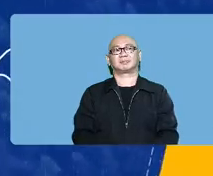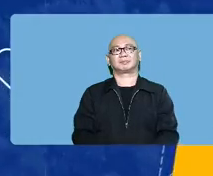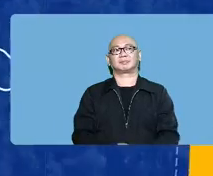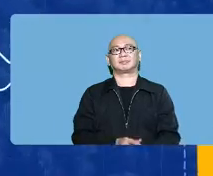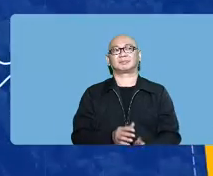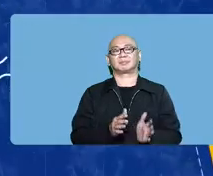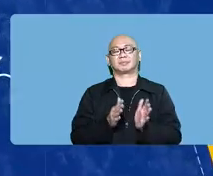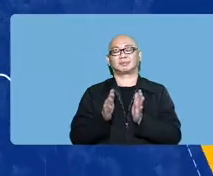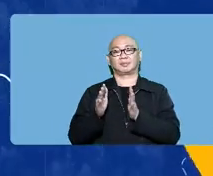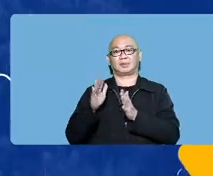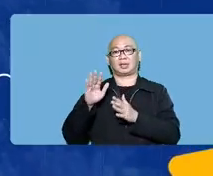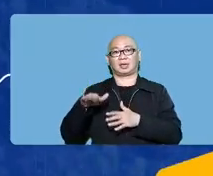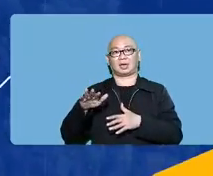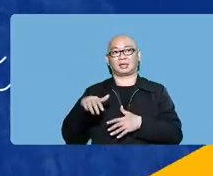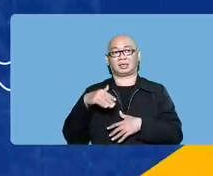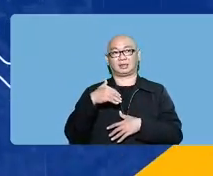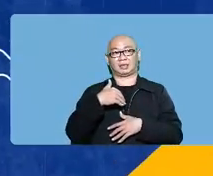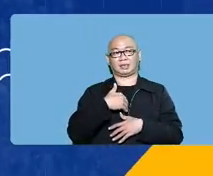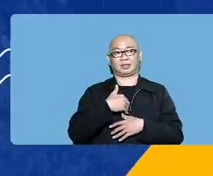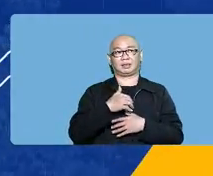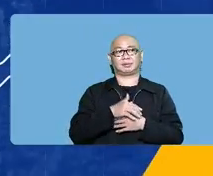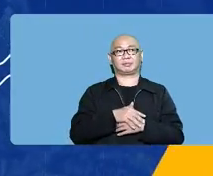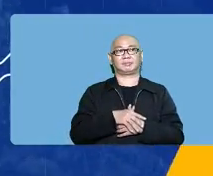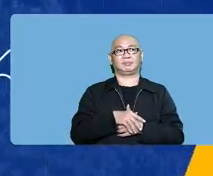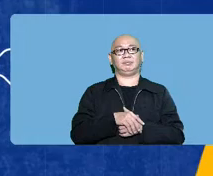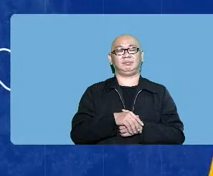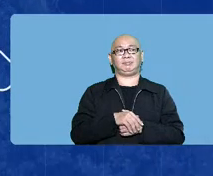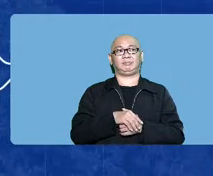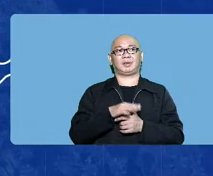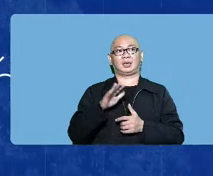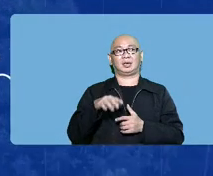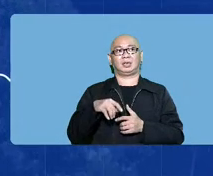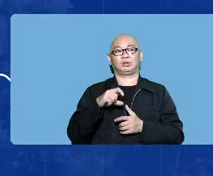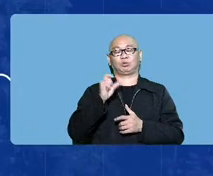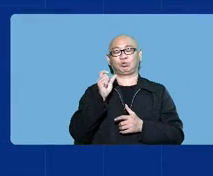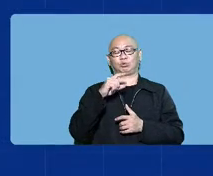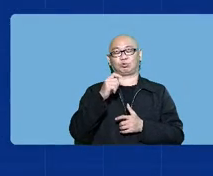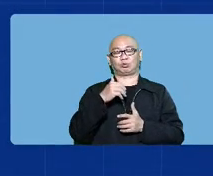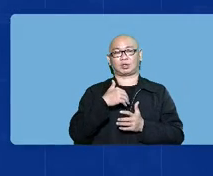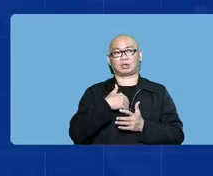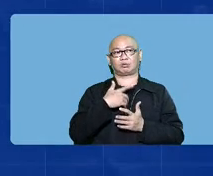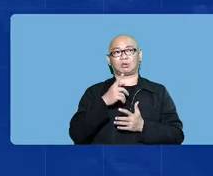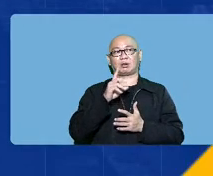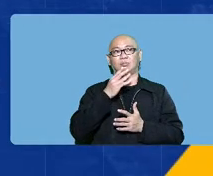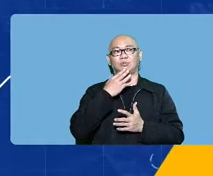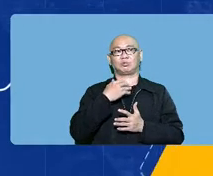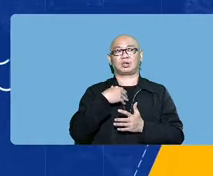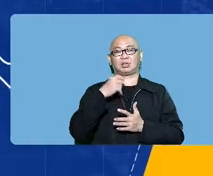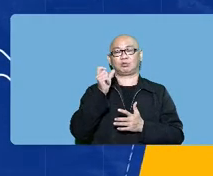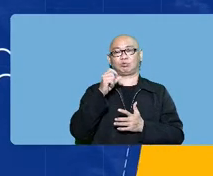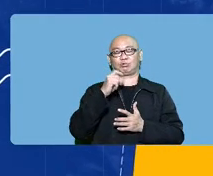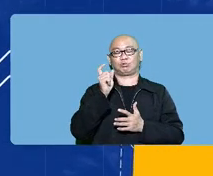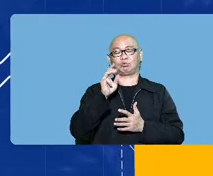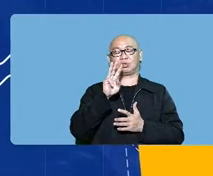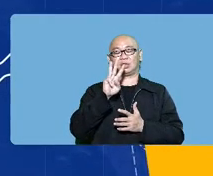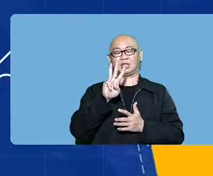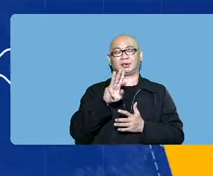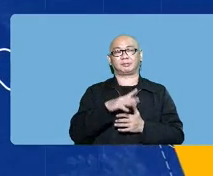Kemudian anak-anak saya, anak cucu saya sudah punya cucu tiga, seperti itu.